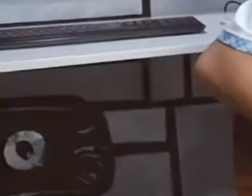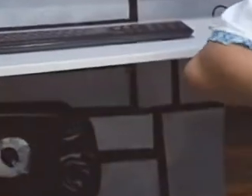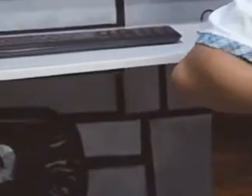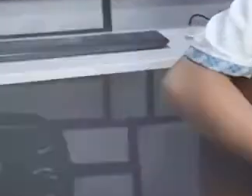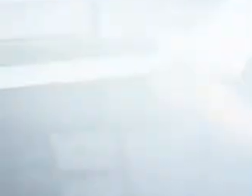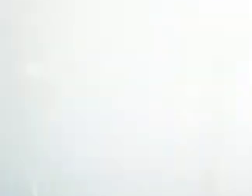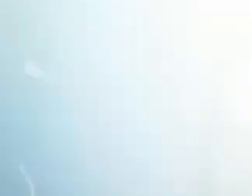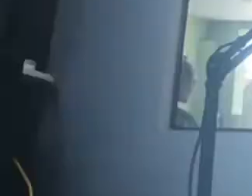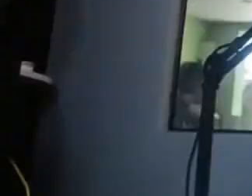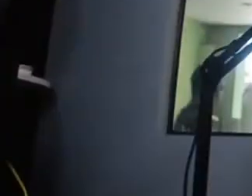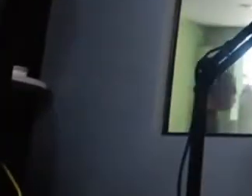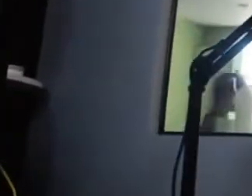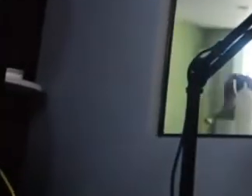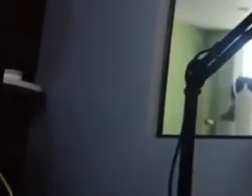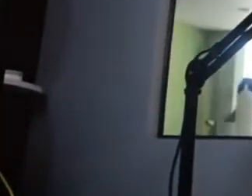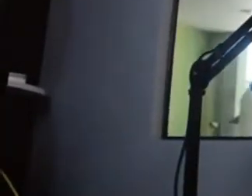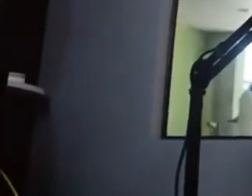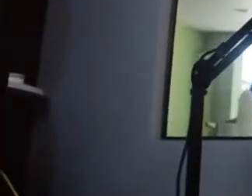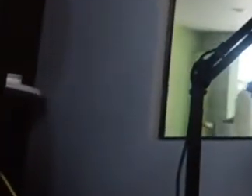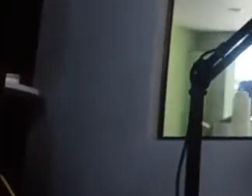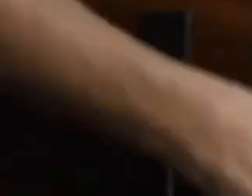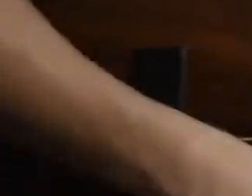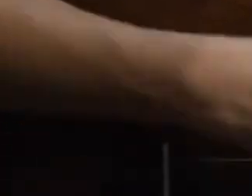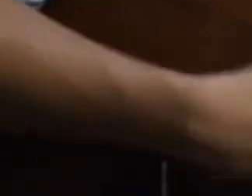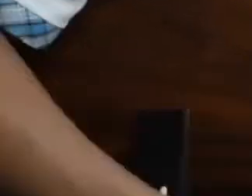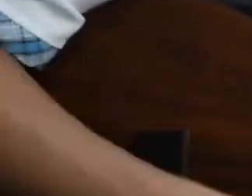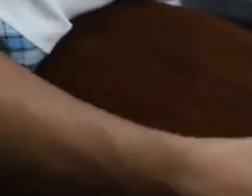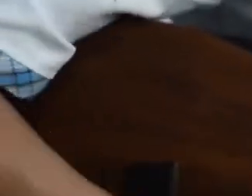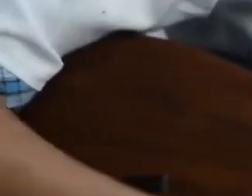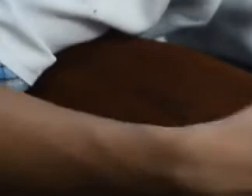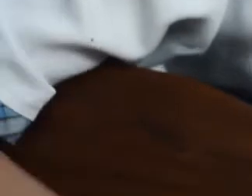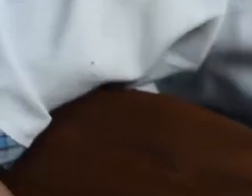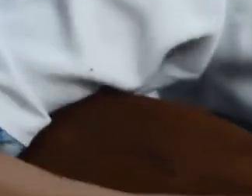Sa bagong normal, sa bagong mundo.